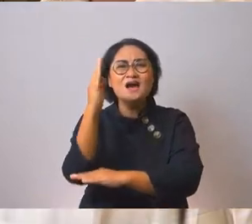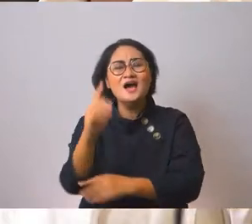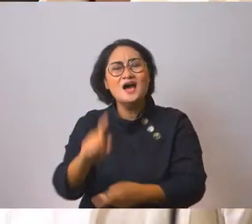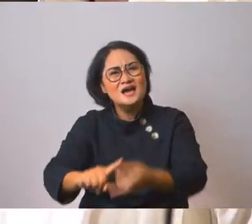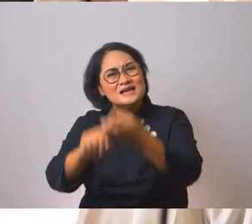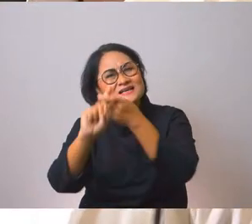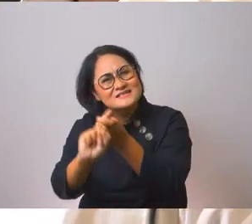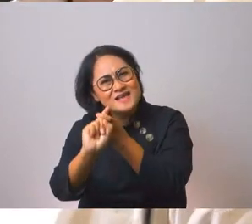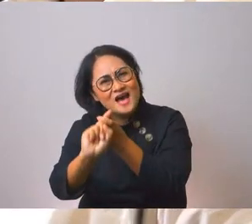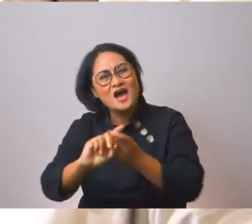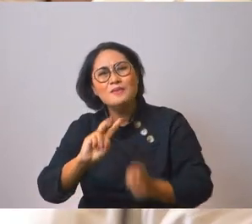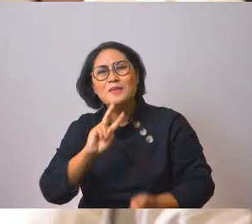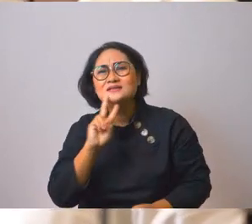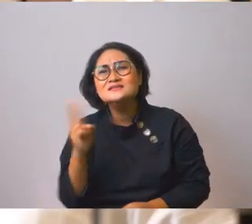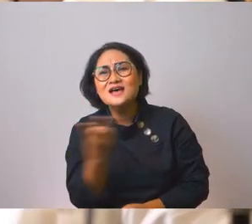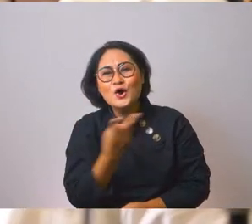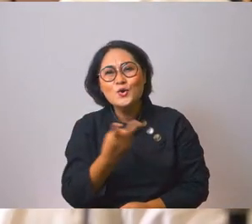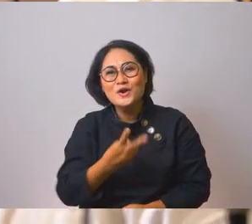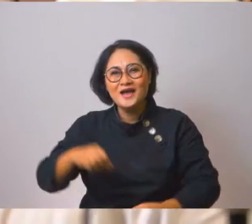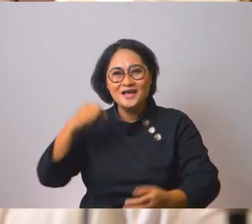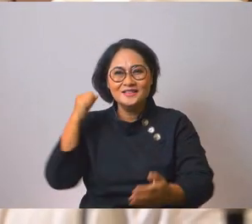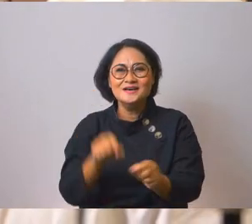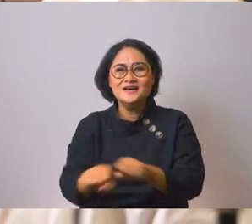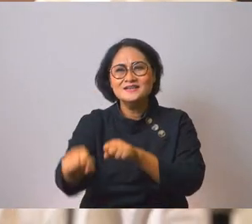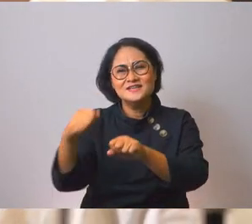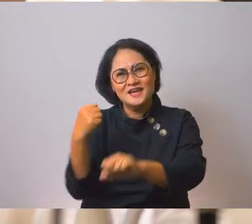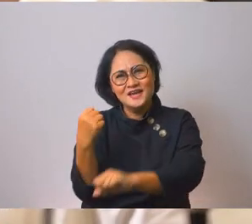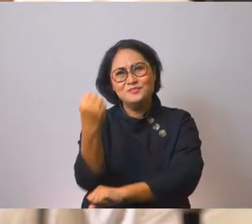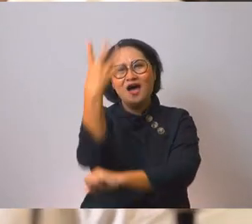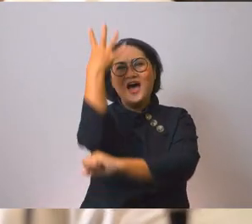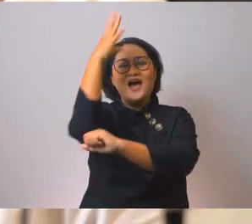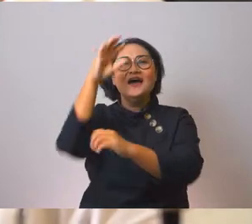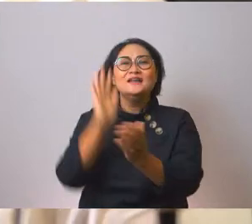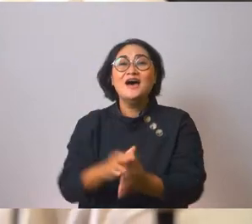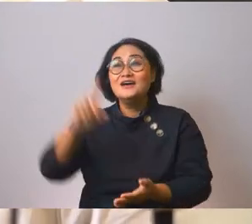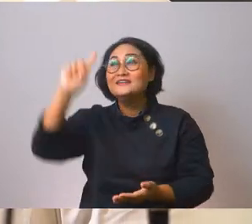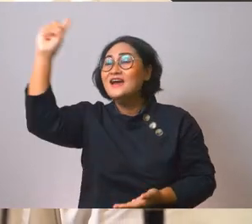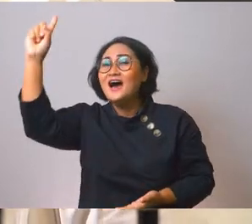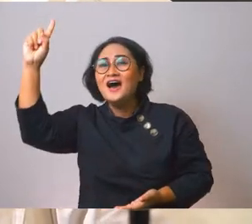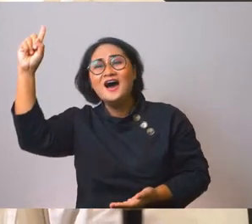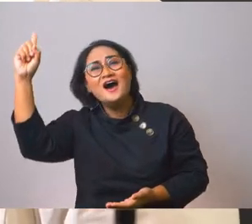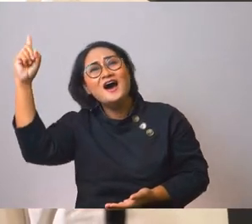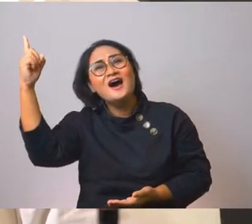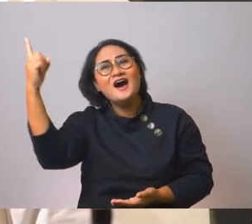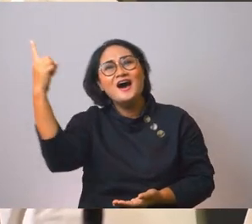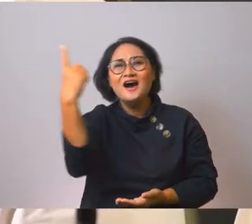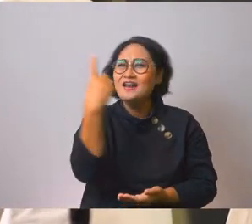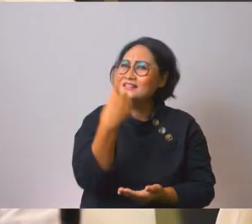melampauinya. Sahabat saudara tercinta, dan dia